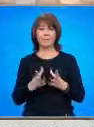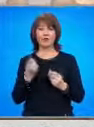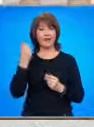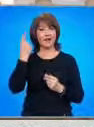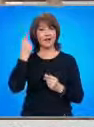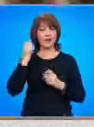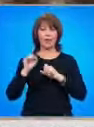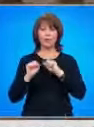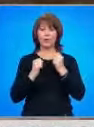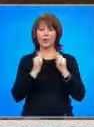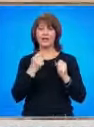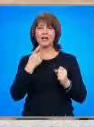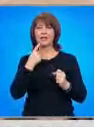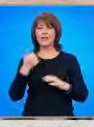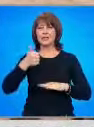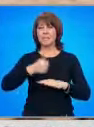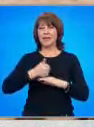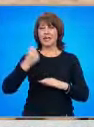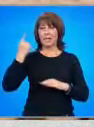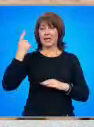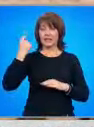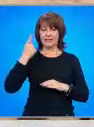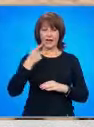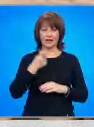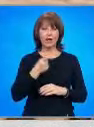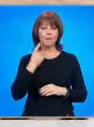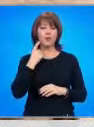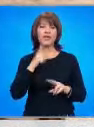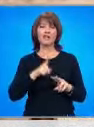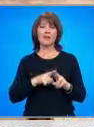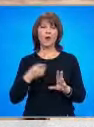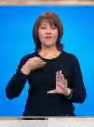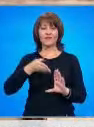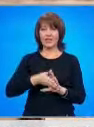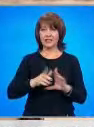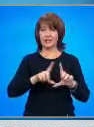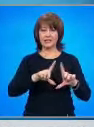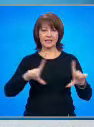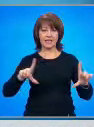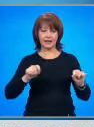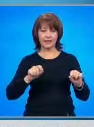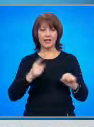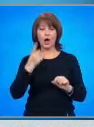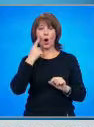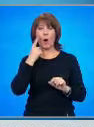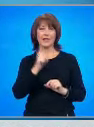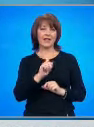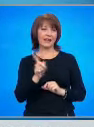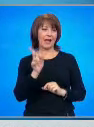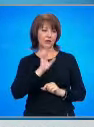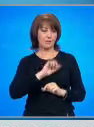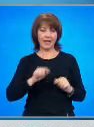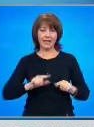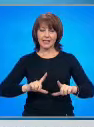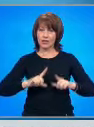на вчерашния протест, когато заместник-председателя на Общинския съвет Борислав Иванов влиза в сградата маскиран. Опитът му е неуспешен.